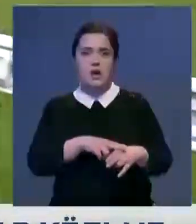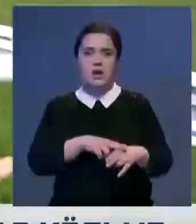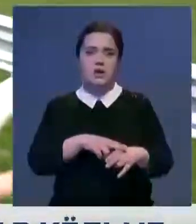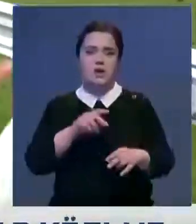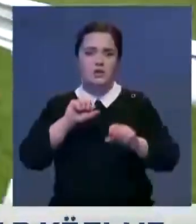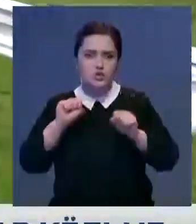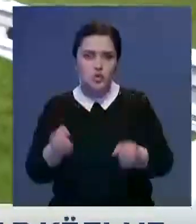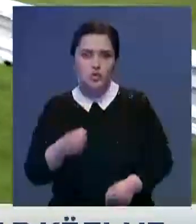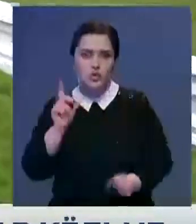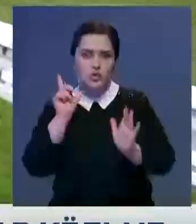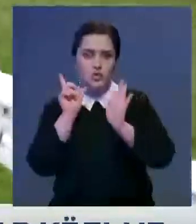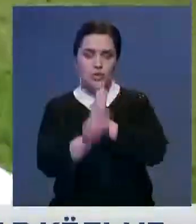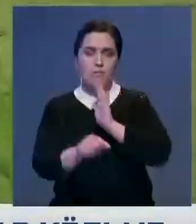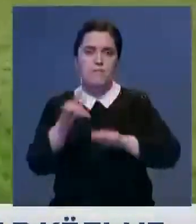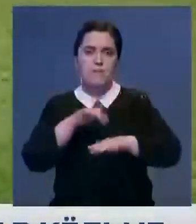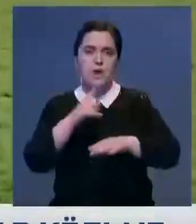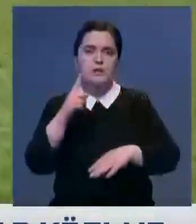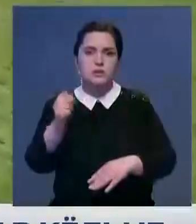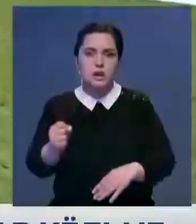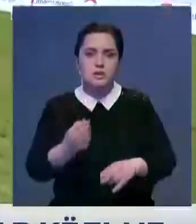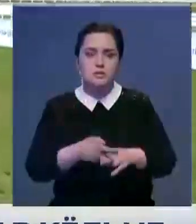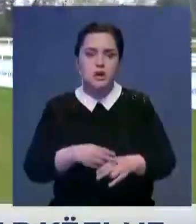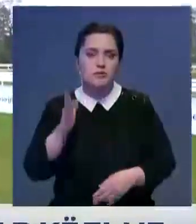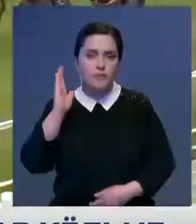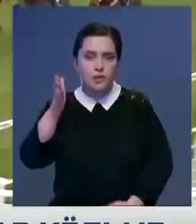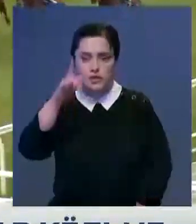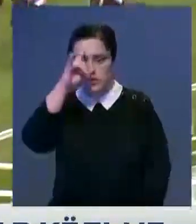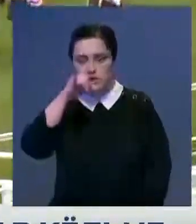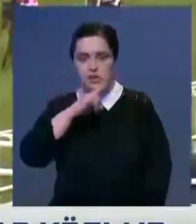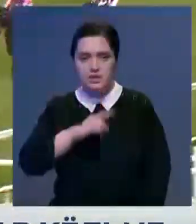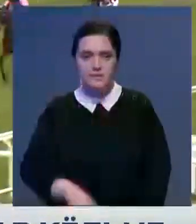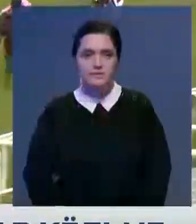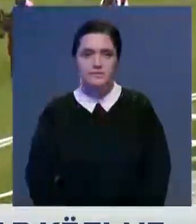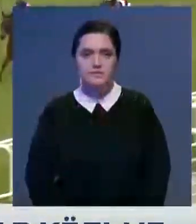промчались мимо нас. Болеем за Бауржана. Алга, Казахстан!